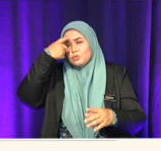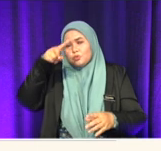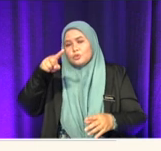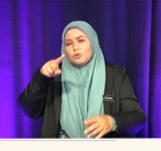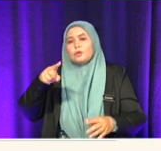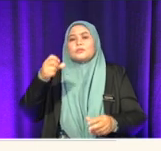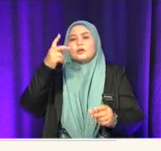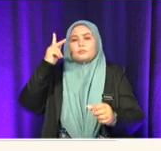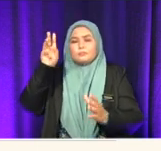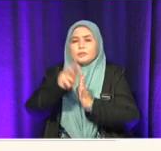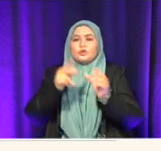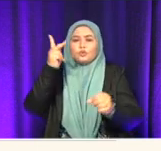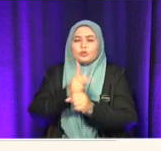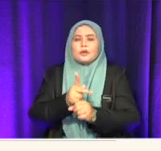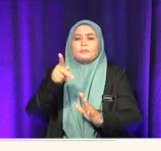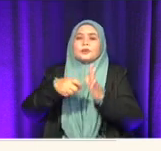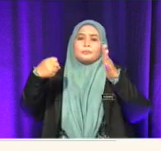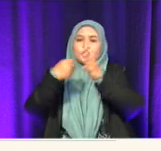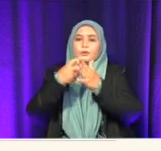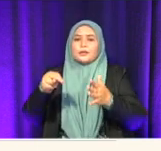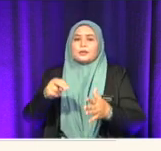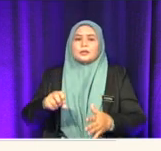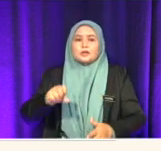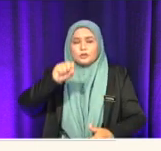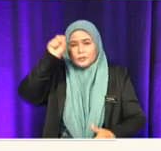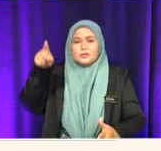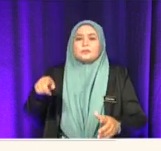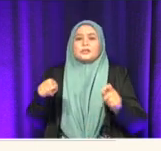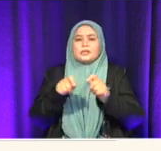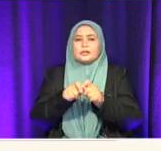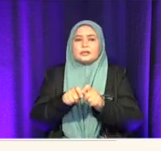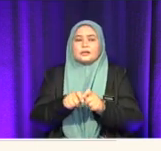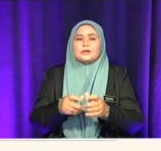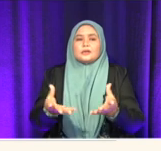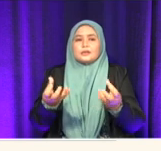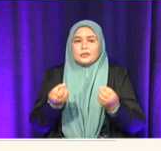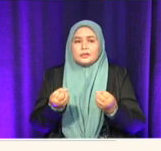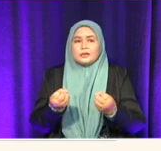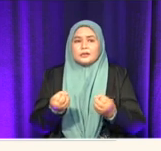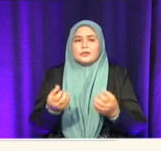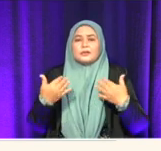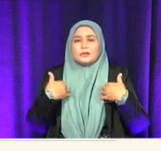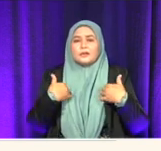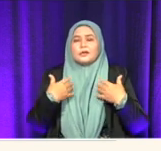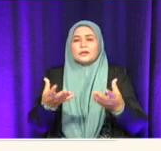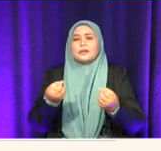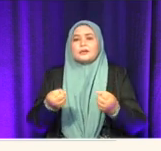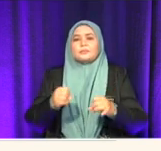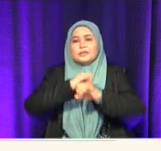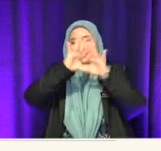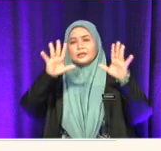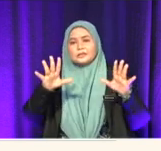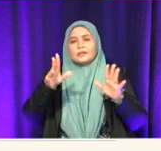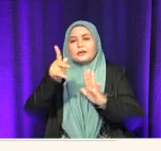mengukuhkan perpaduan Oke jika seolah seperti ini kata kehendak soal dan itu adalah hendaklah menjelaskan